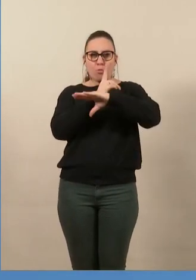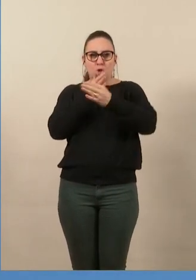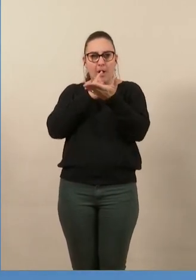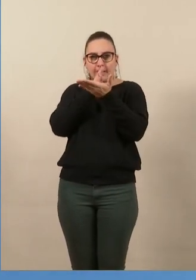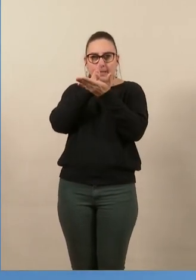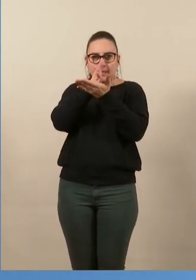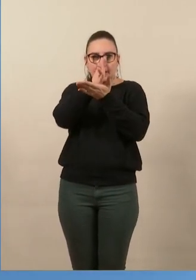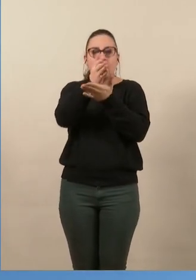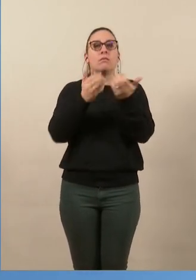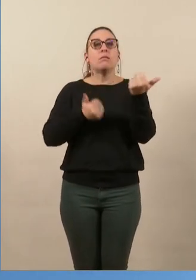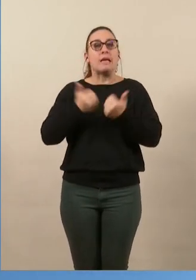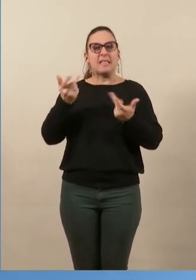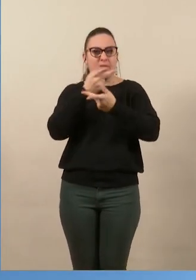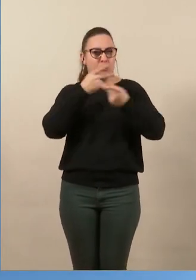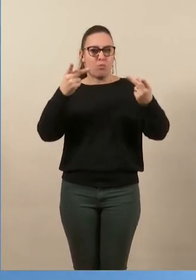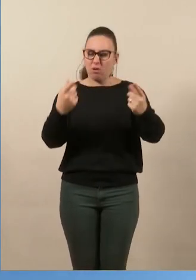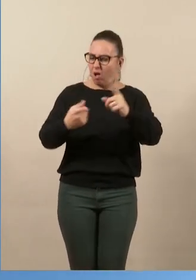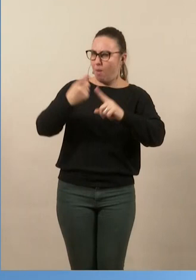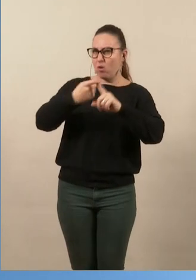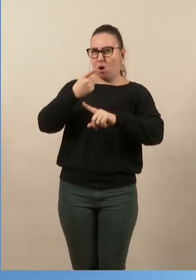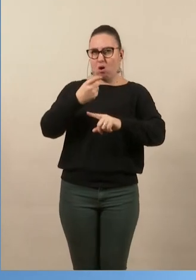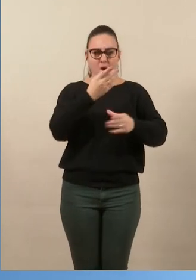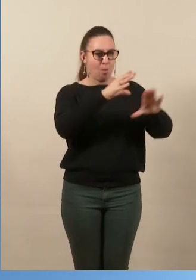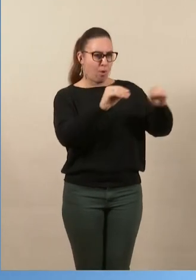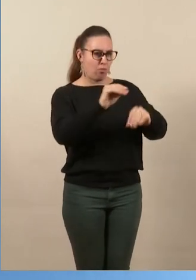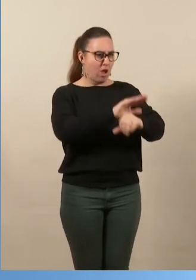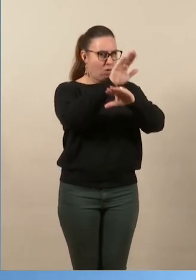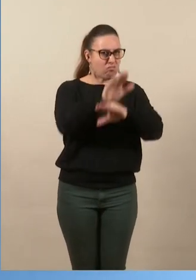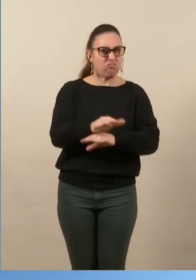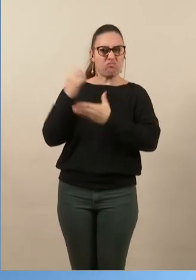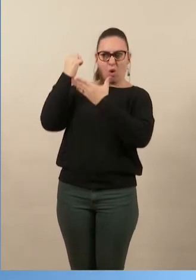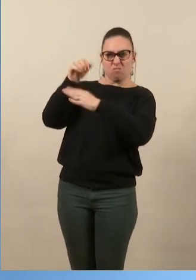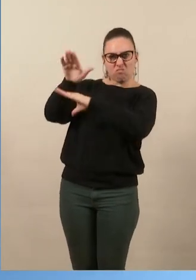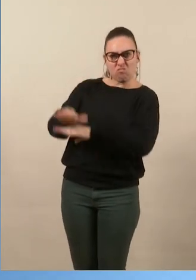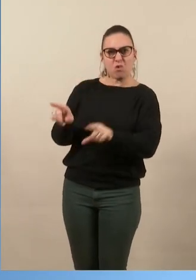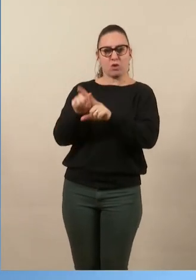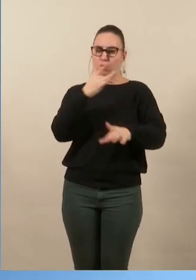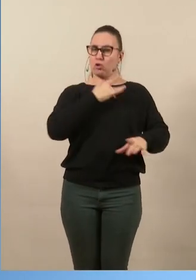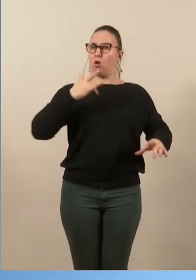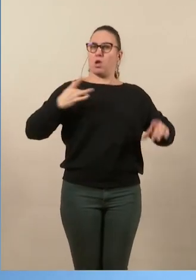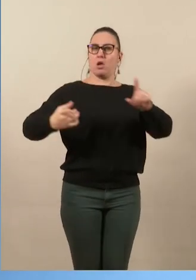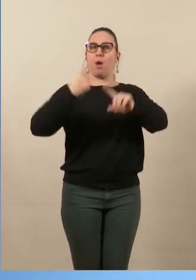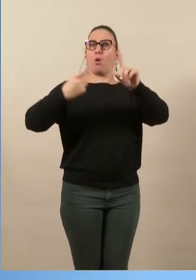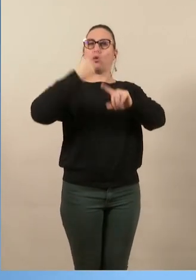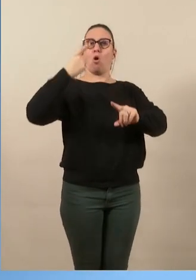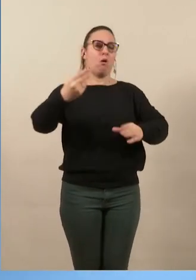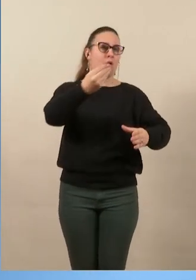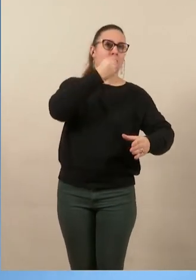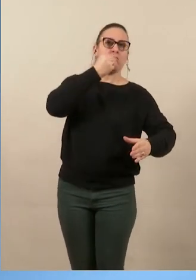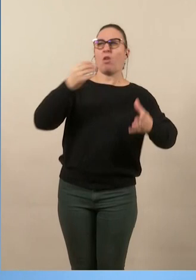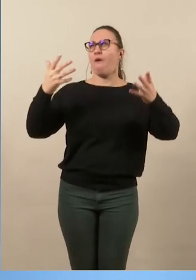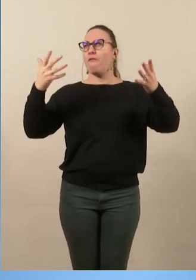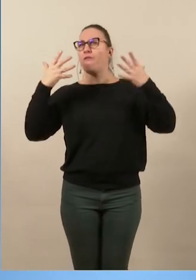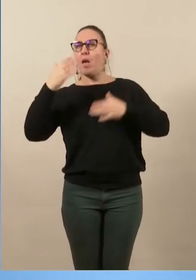service public fort pour l'ensemble de la population et la sauvegarde des biens communs essentiels à notre santé alimentation fraîcheur